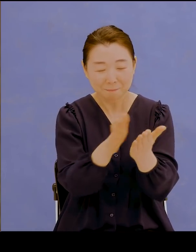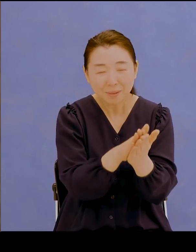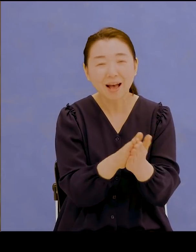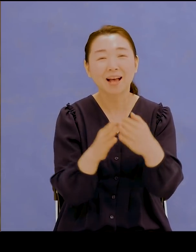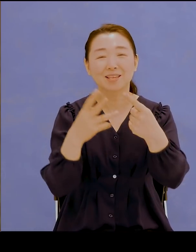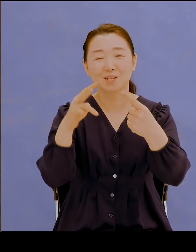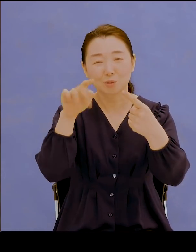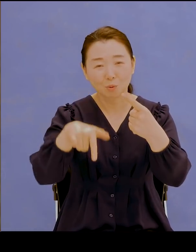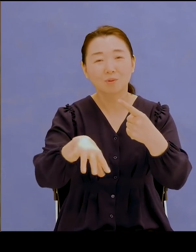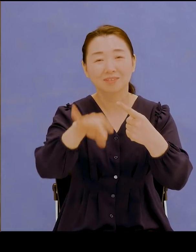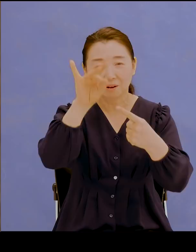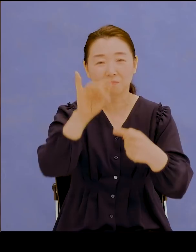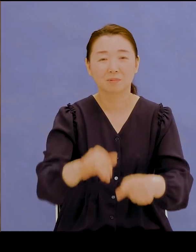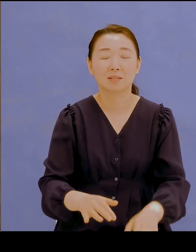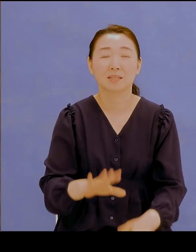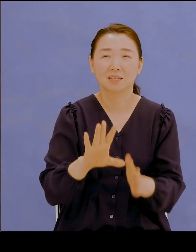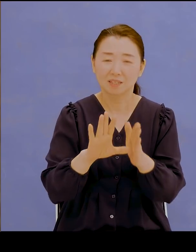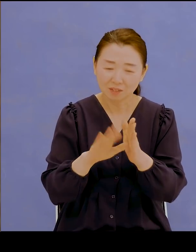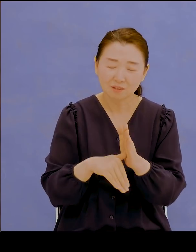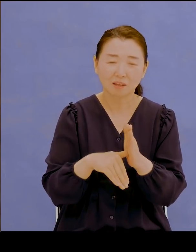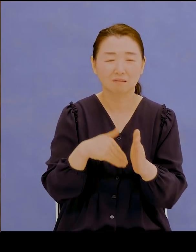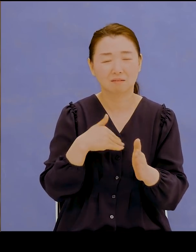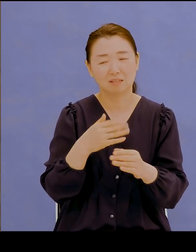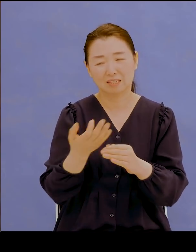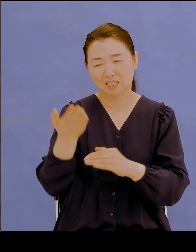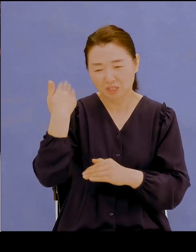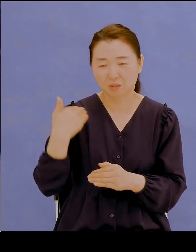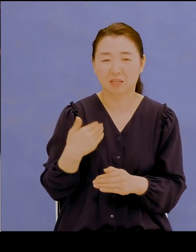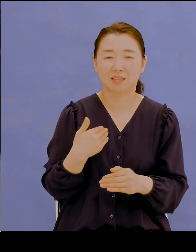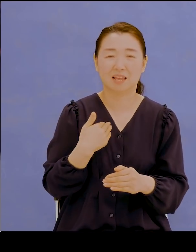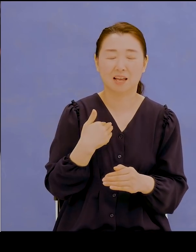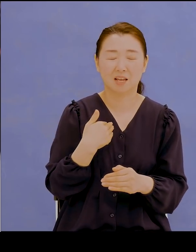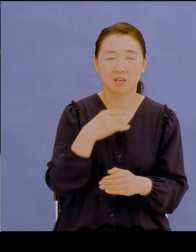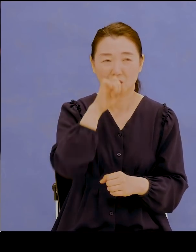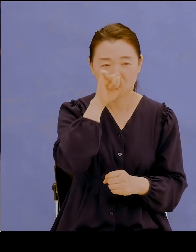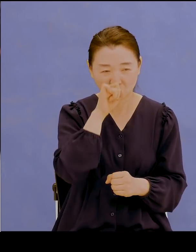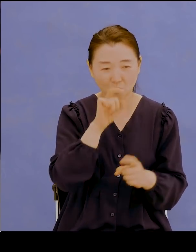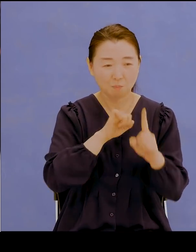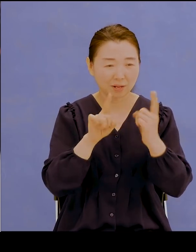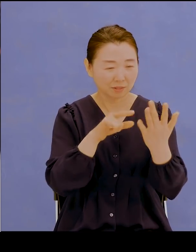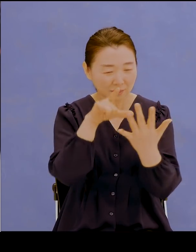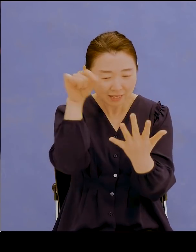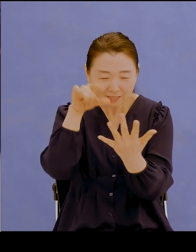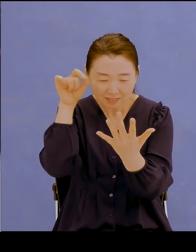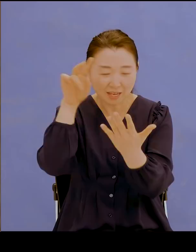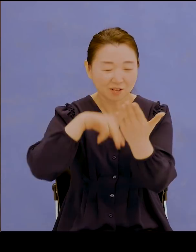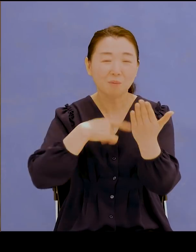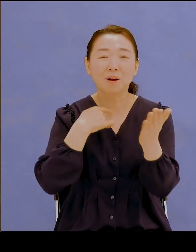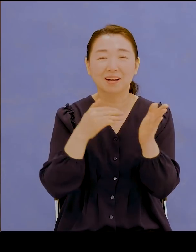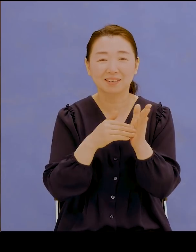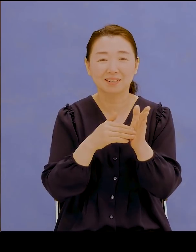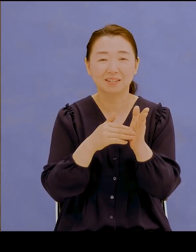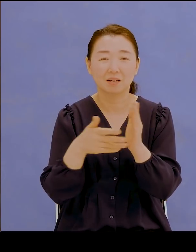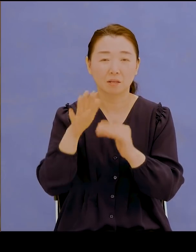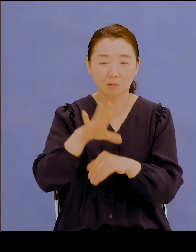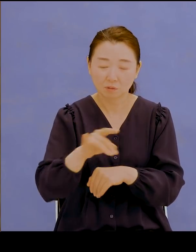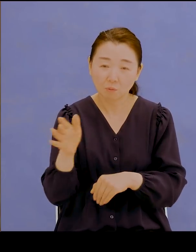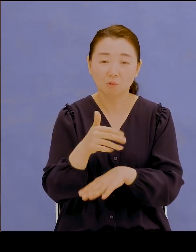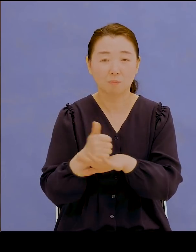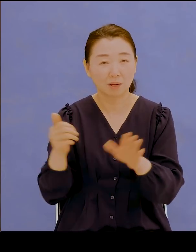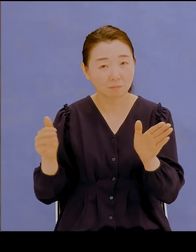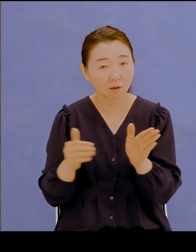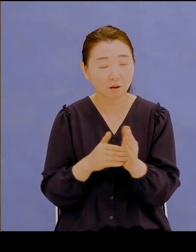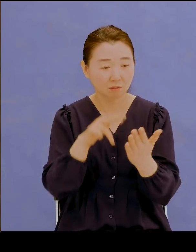처음 아. 그동안에는 좋은 귀절 나한테 위로받는 그렇죠, 귀절 그렇죠. 이런 거 있잖아요. 그렇죠. 그런 것만 좋은 것만 찾아봤는데 처음부터